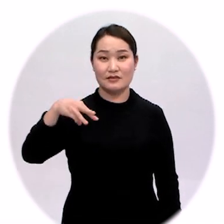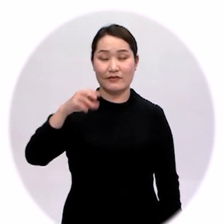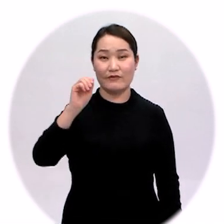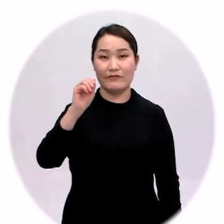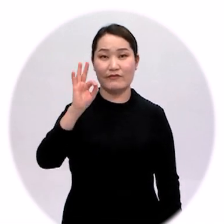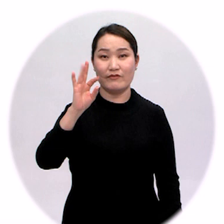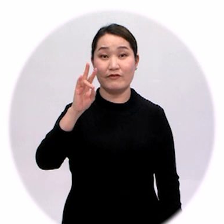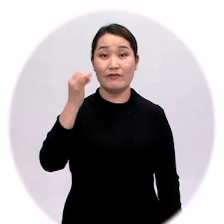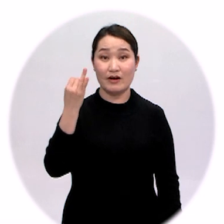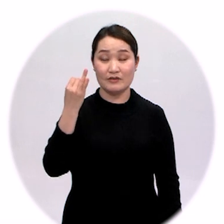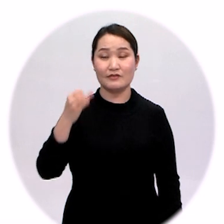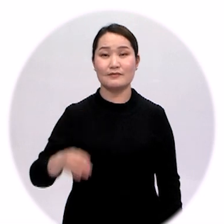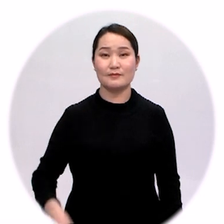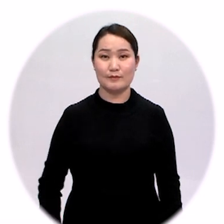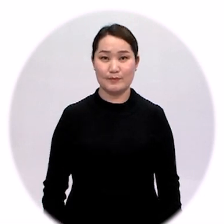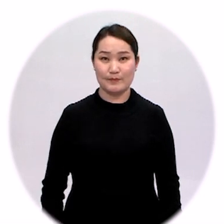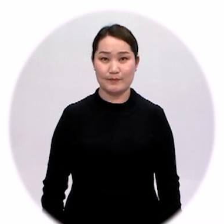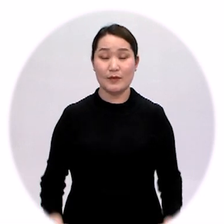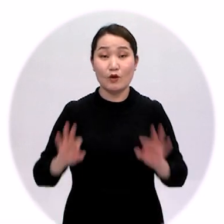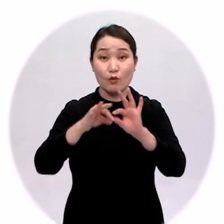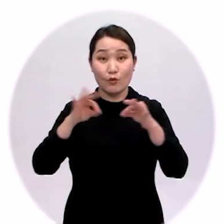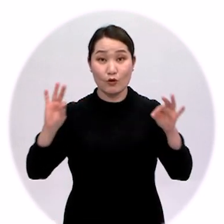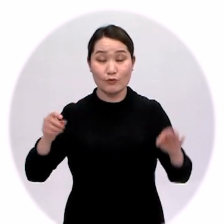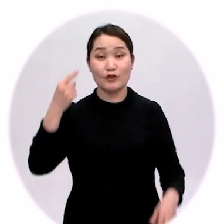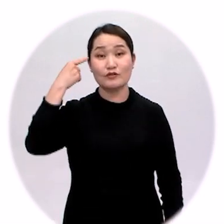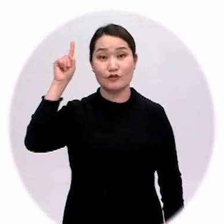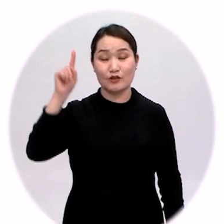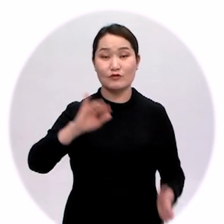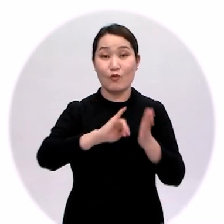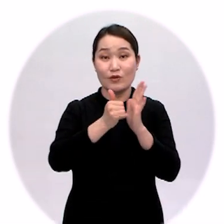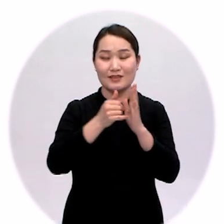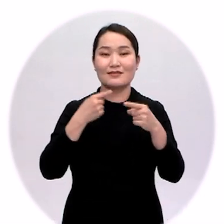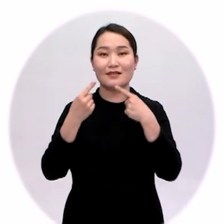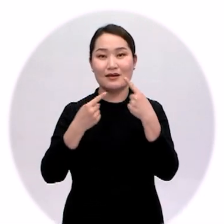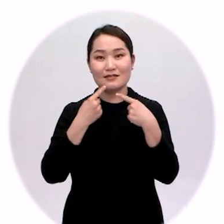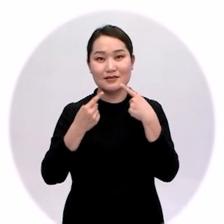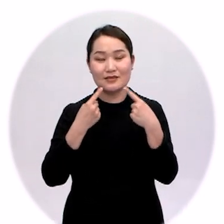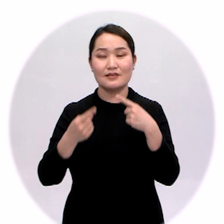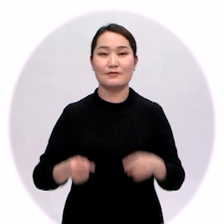симфон. Эдгээр үгсээ оролцуулан өгүүлбэр зохиож утгыг нь ярилцъя.